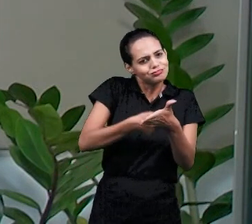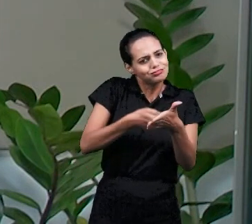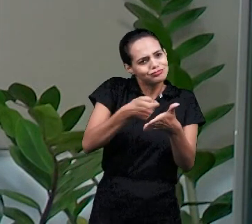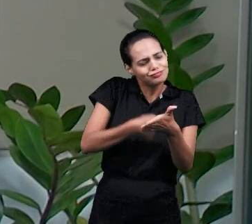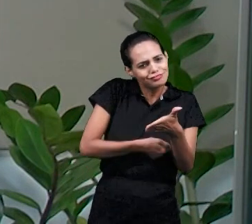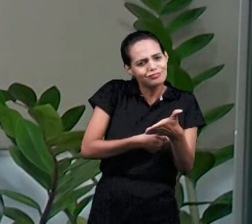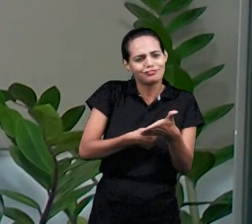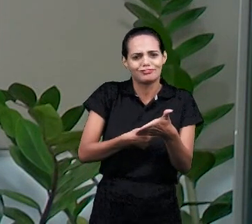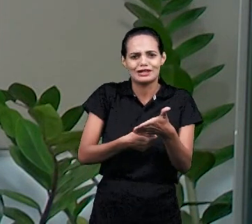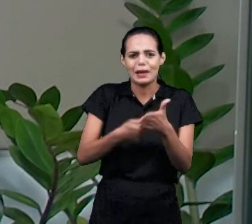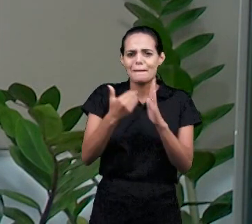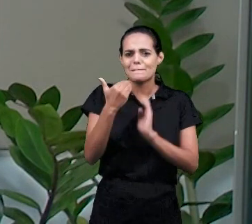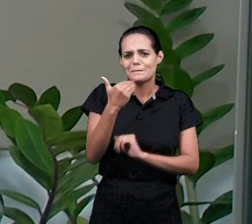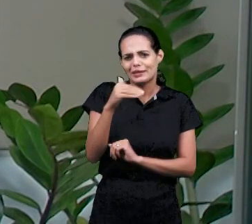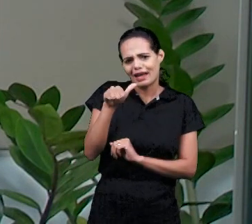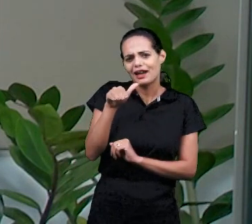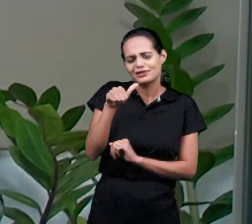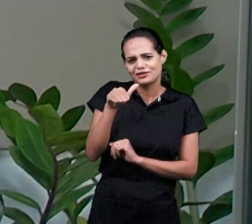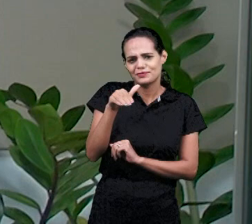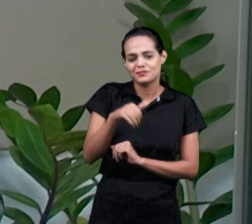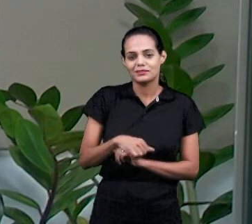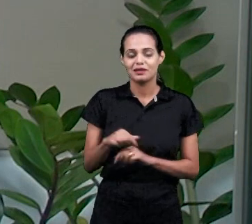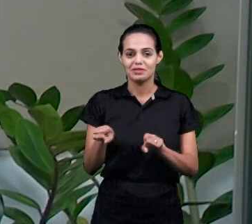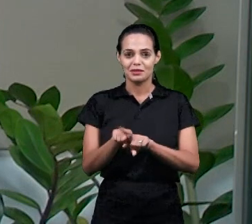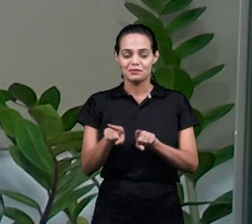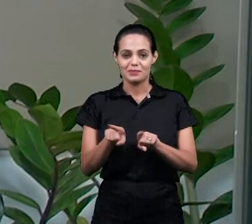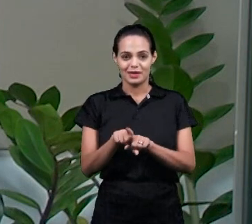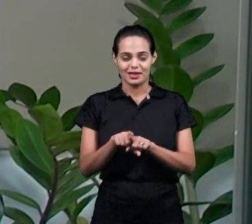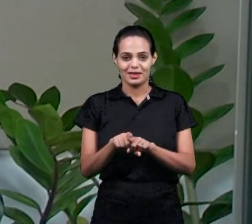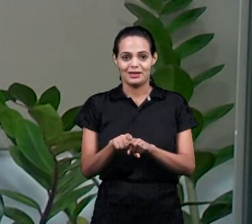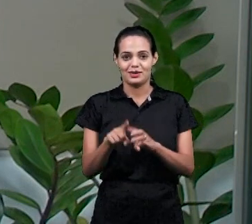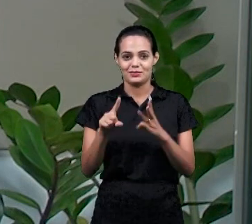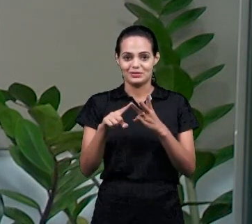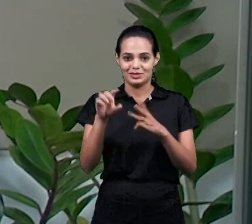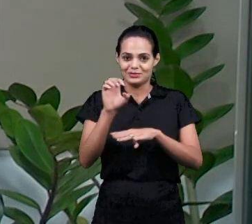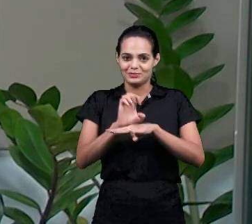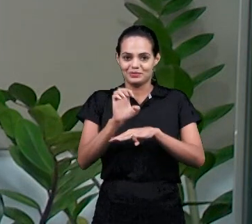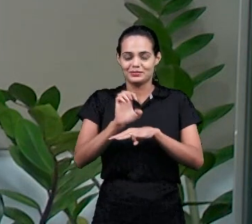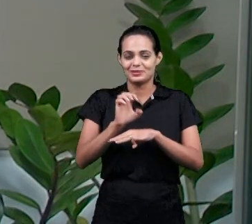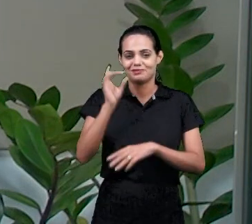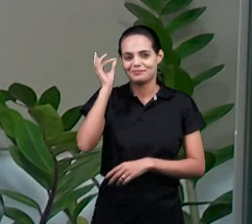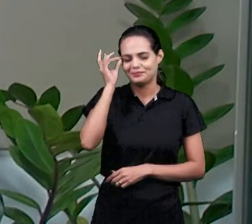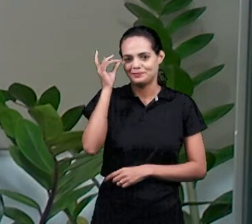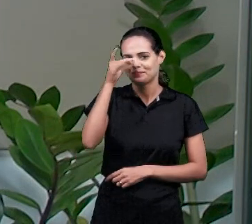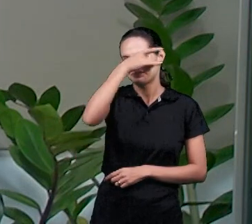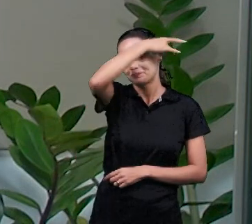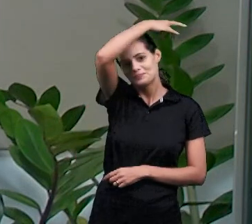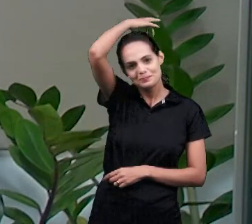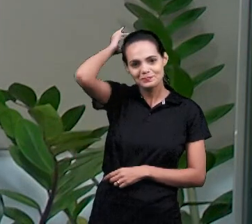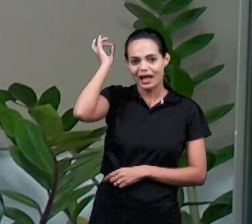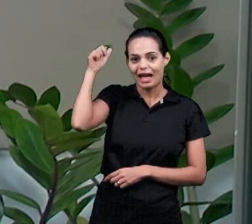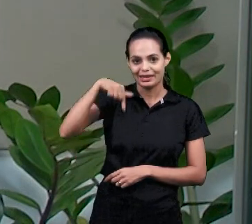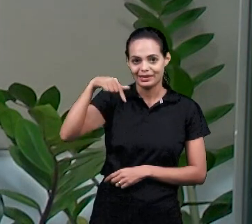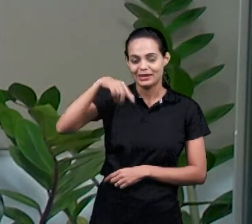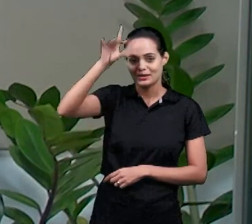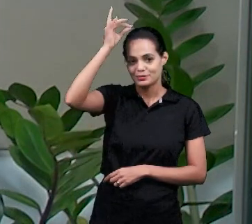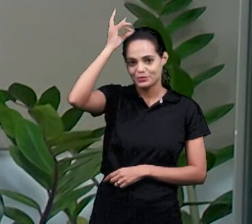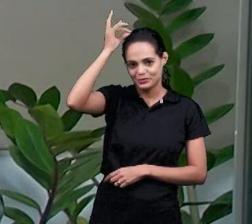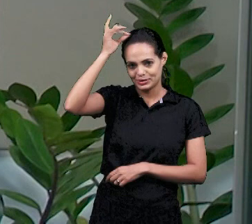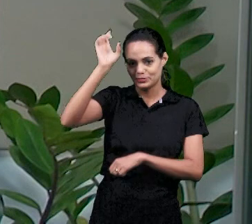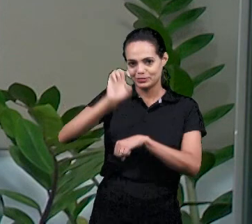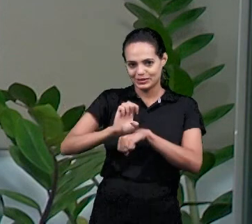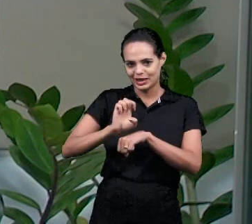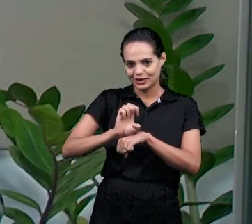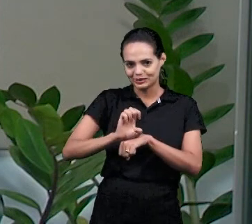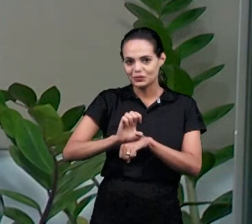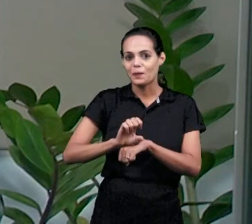moitié. Et ensuite, l'État du Espírito Santo a besoin naturellement de reprendre ses activités.